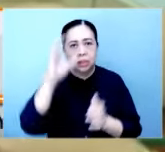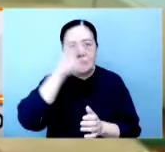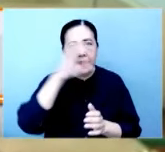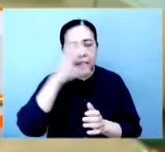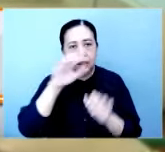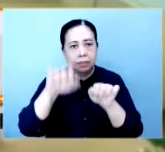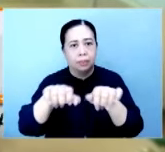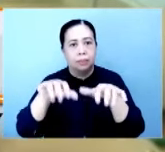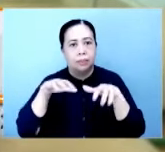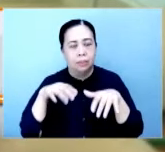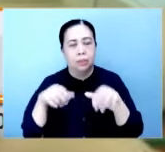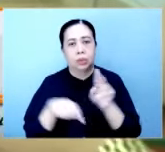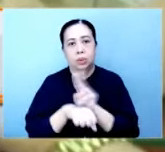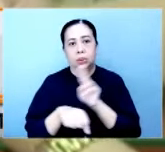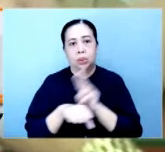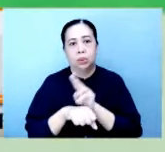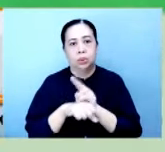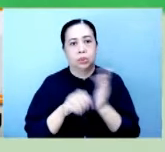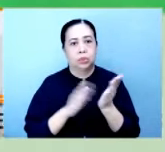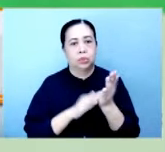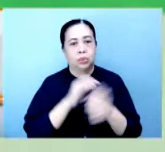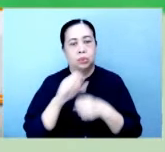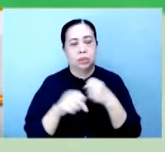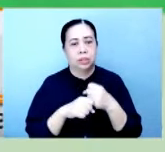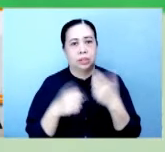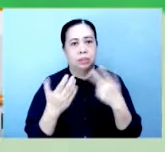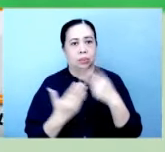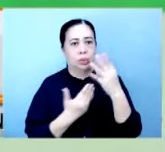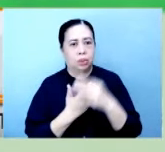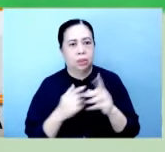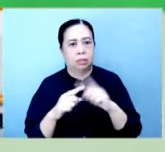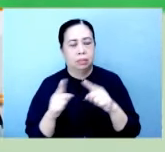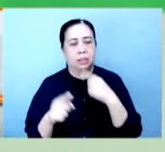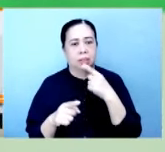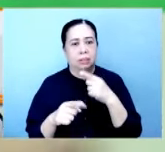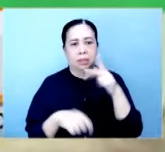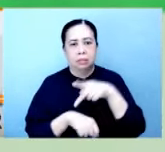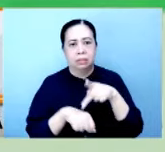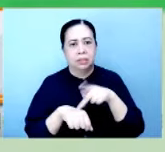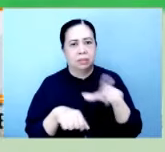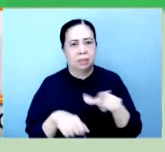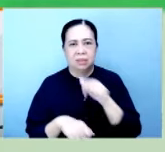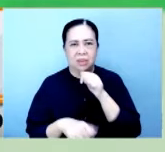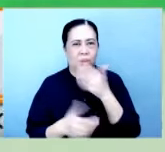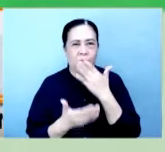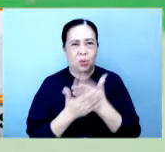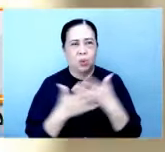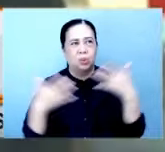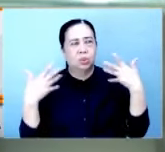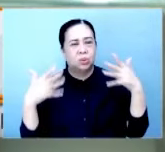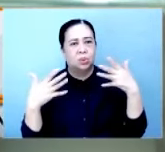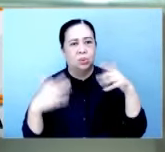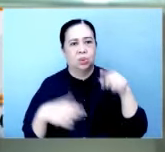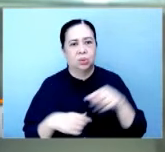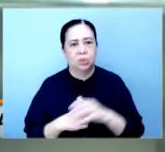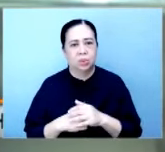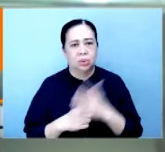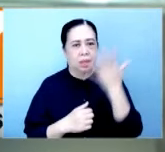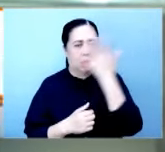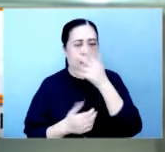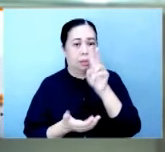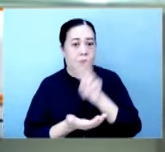auditorium kung saan gaganapin ang kanilang school year ender. Pero aminado ang principal na hindi nga maayos ang ventilation doon.